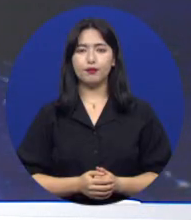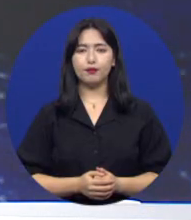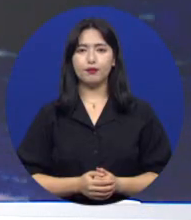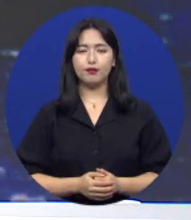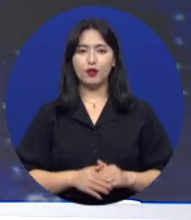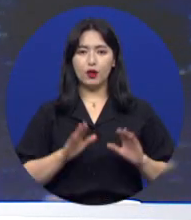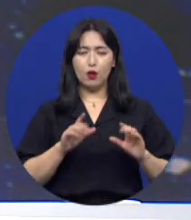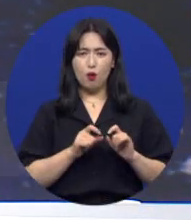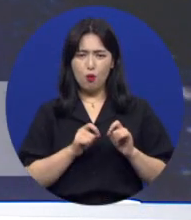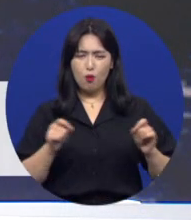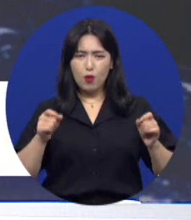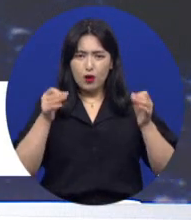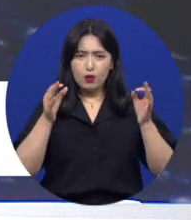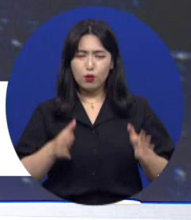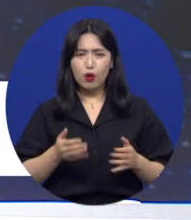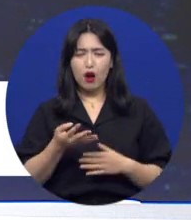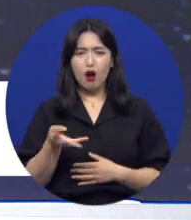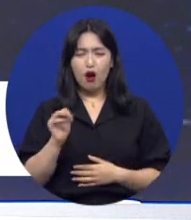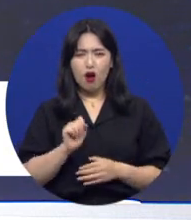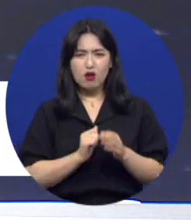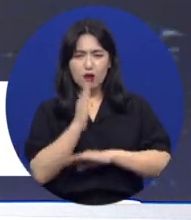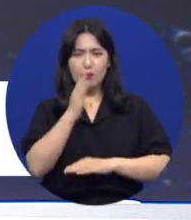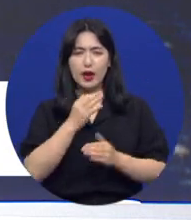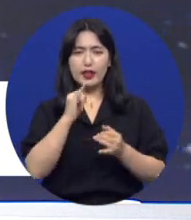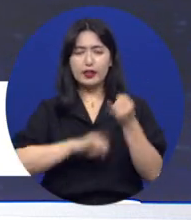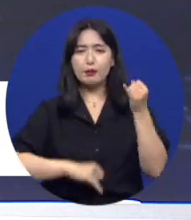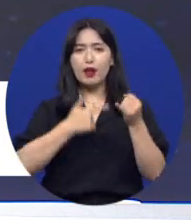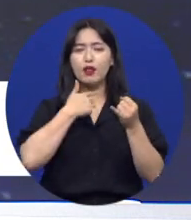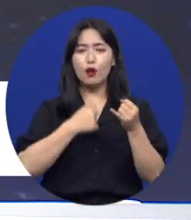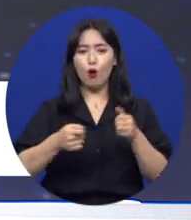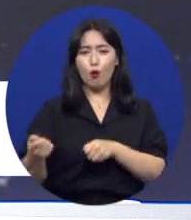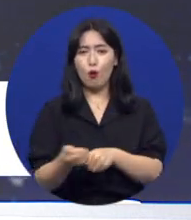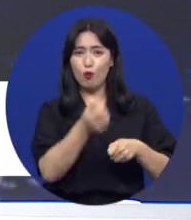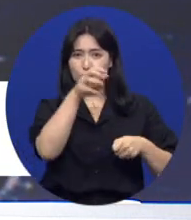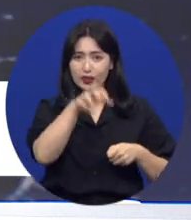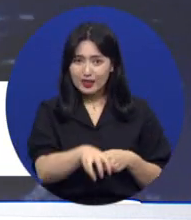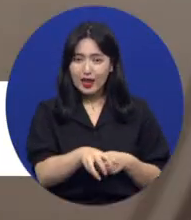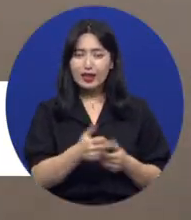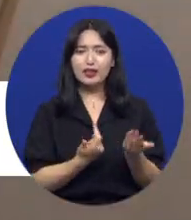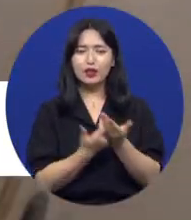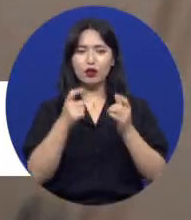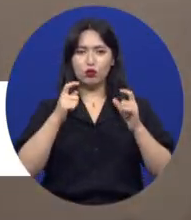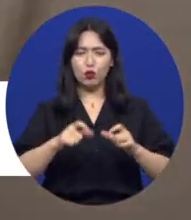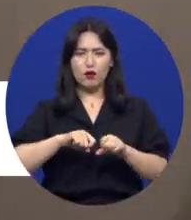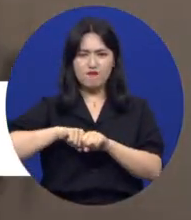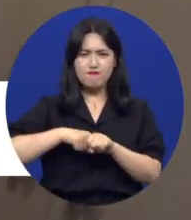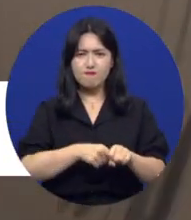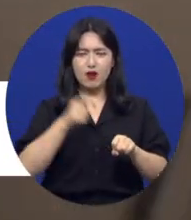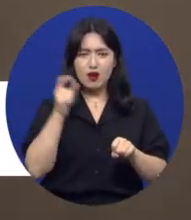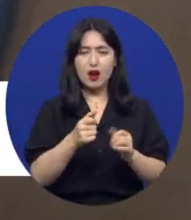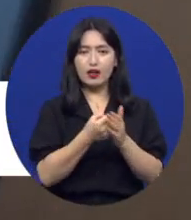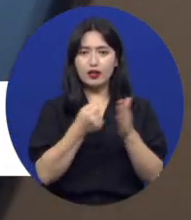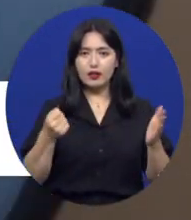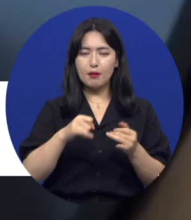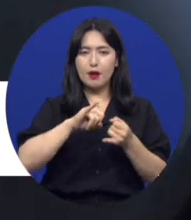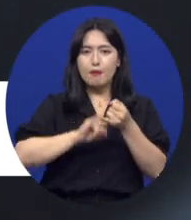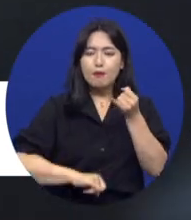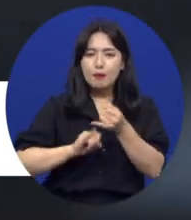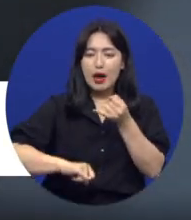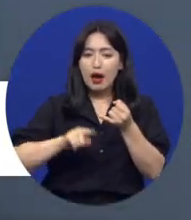오랜기간 수백억원의 지방세를 체납한 떤 골프장들이 제주도에 강력한 처분에 밀린 세금을 납부